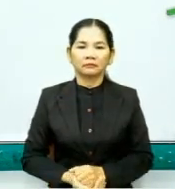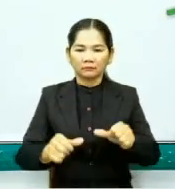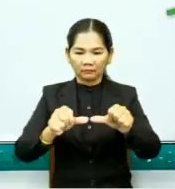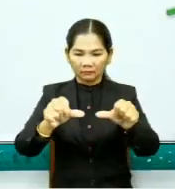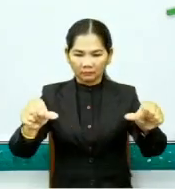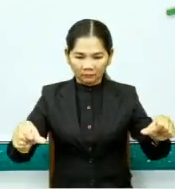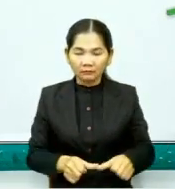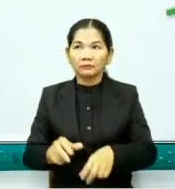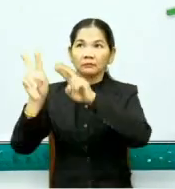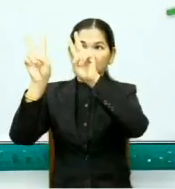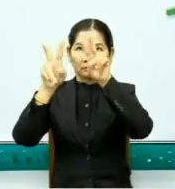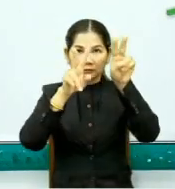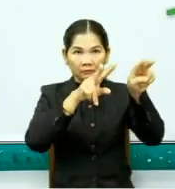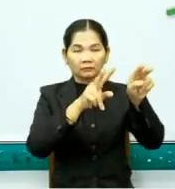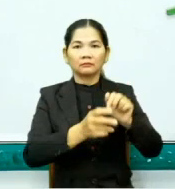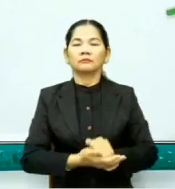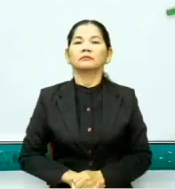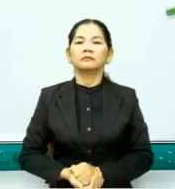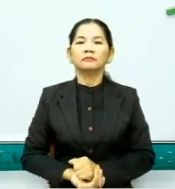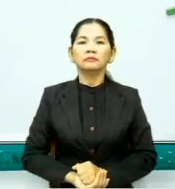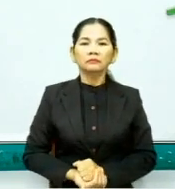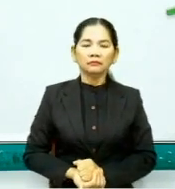đầm bàn tết trò